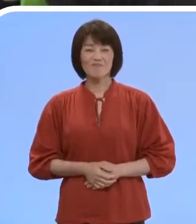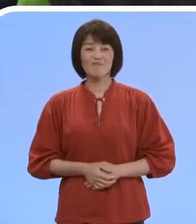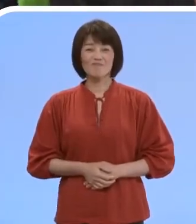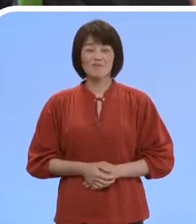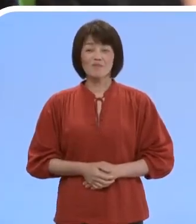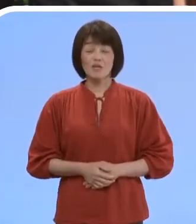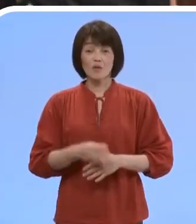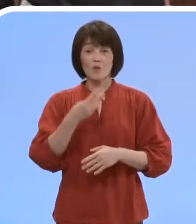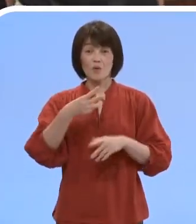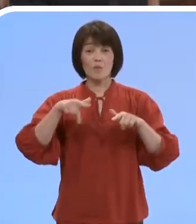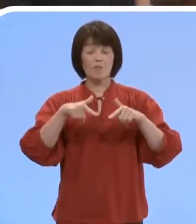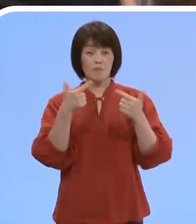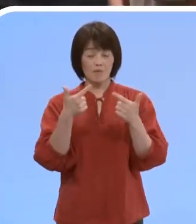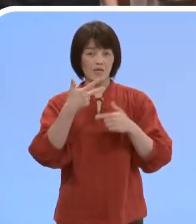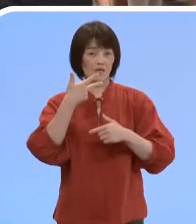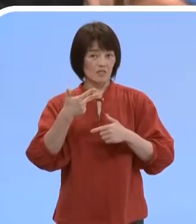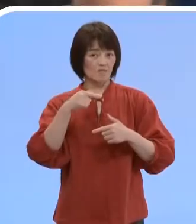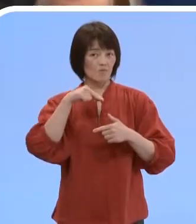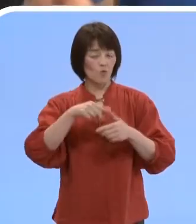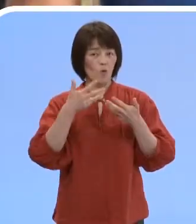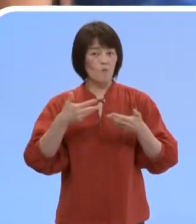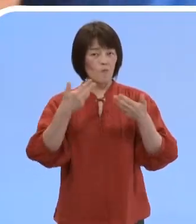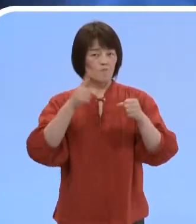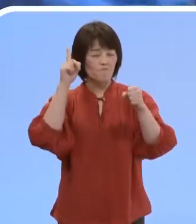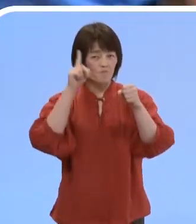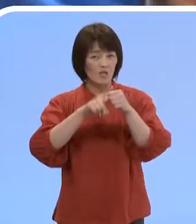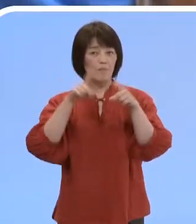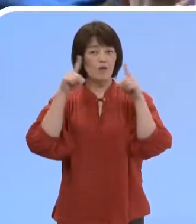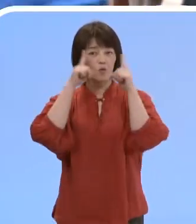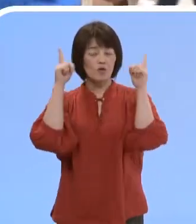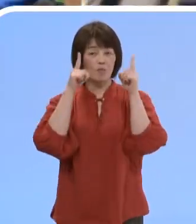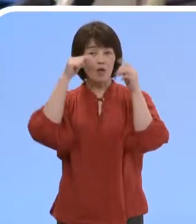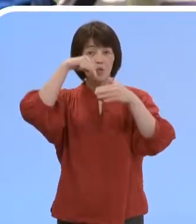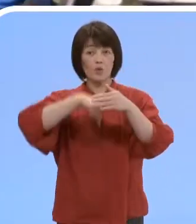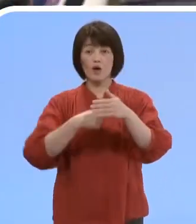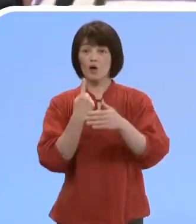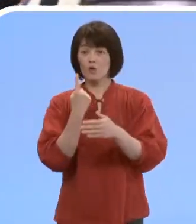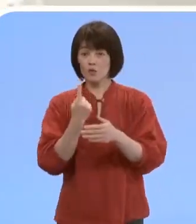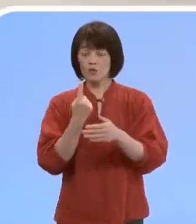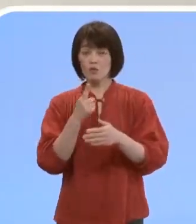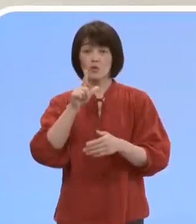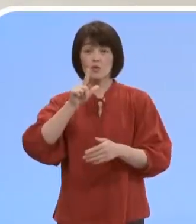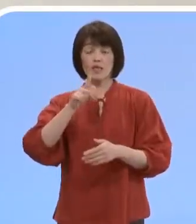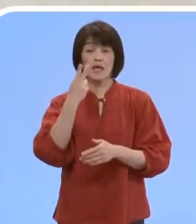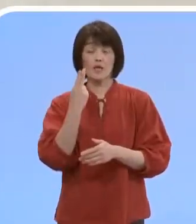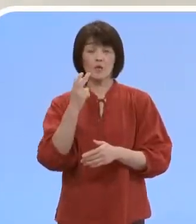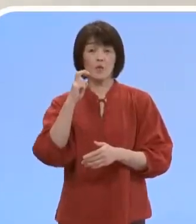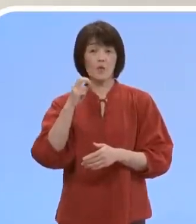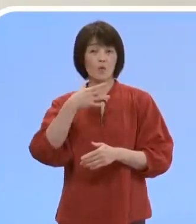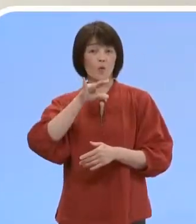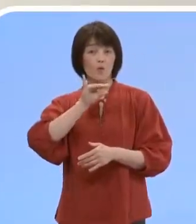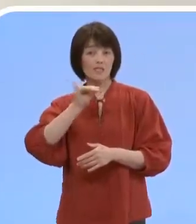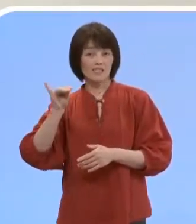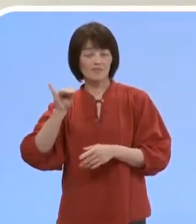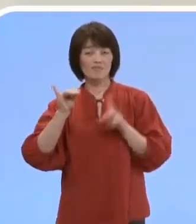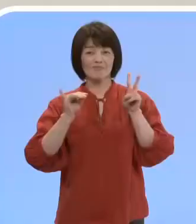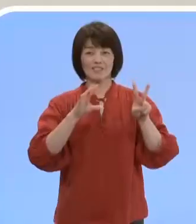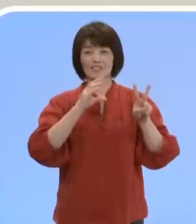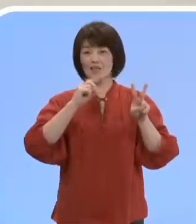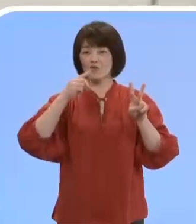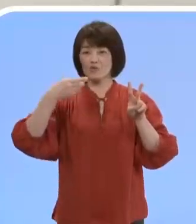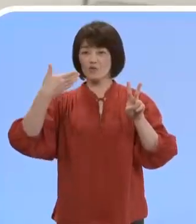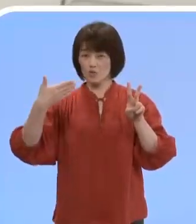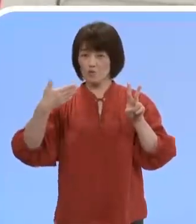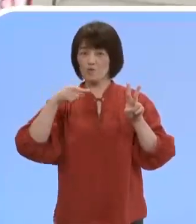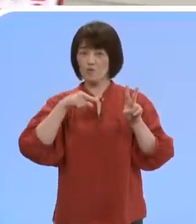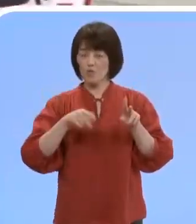実はこの日、三木市を盛り上げていこうというイベントの一つ、レトロジ2019が